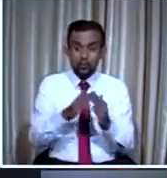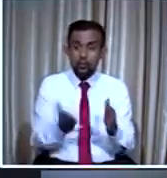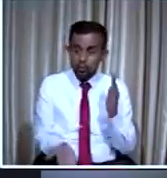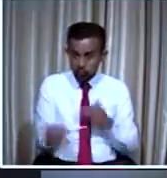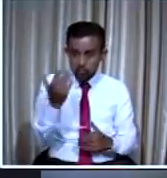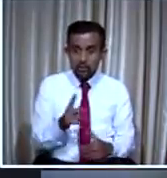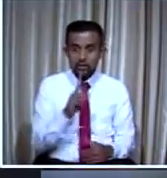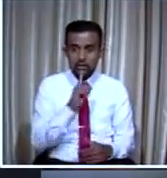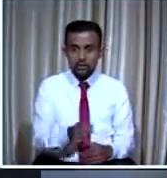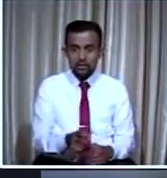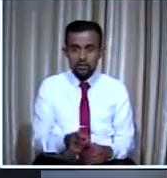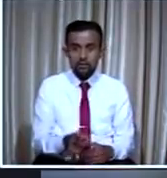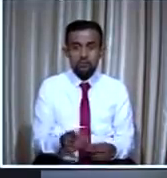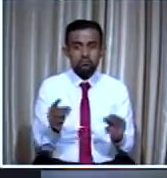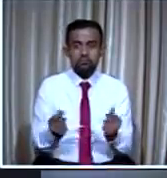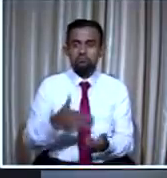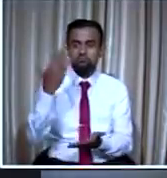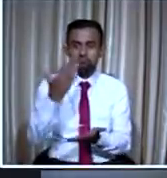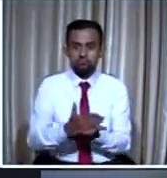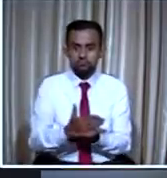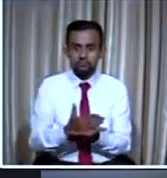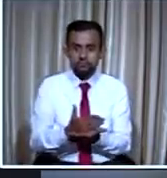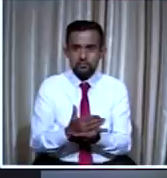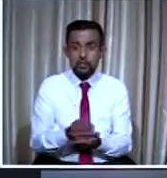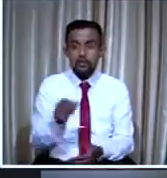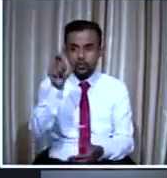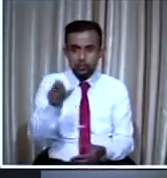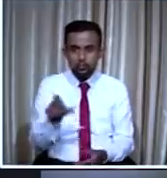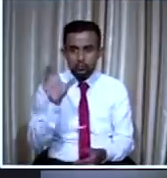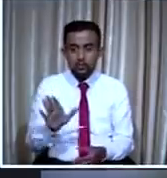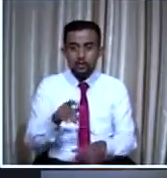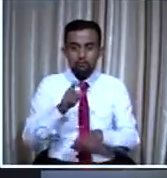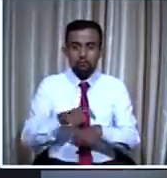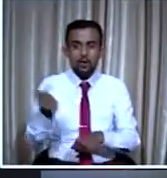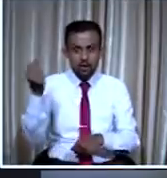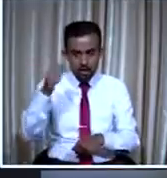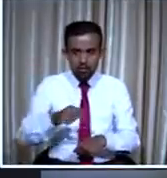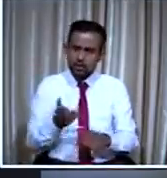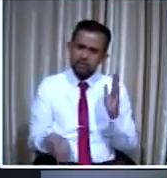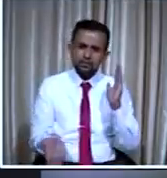හෝම් කියන එක වහාම නතර කරගන්න. එතුමාගේ කාලය ආවහම එතුමා